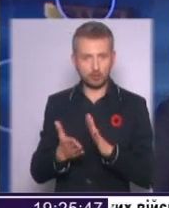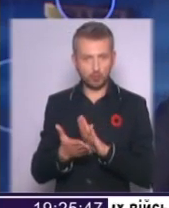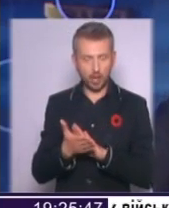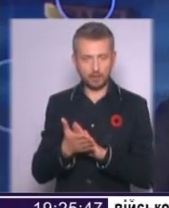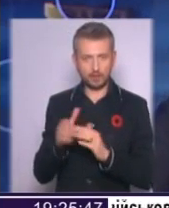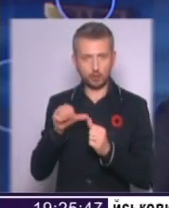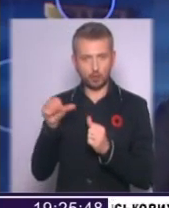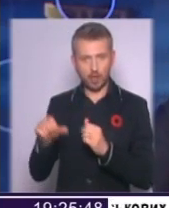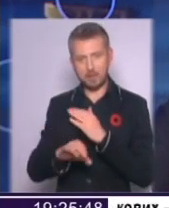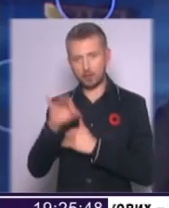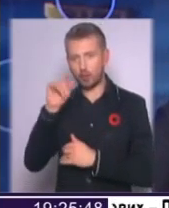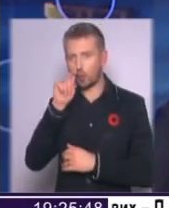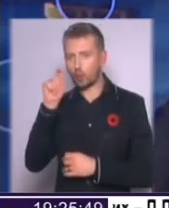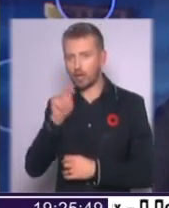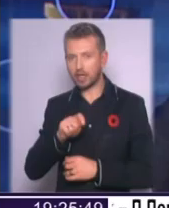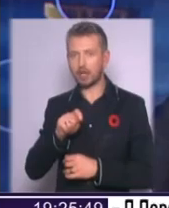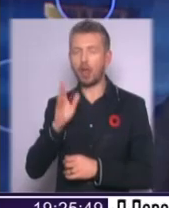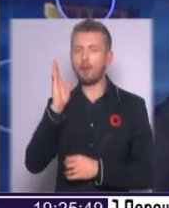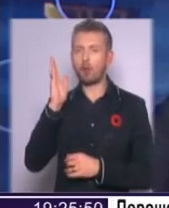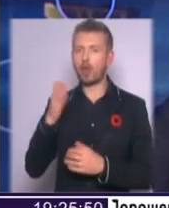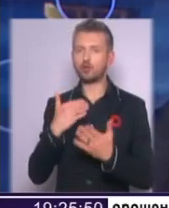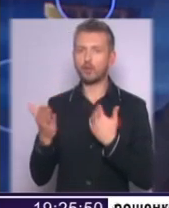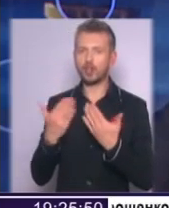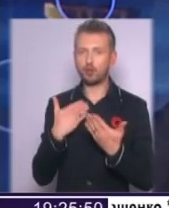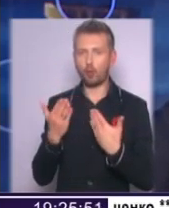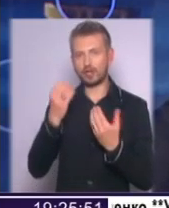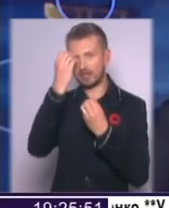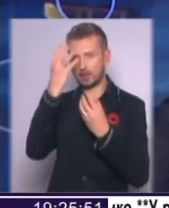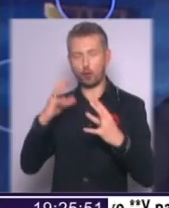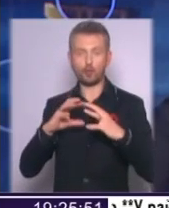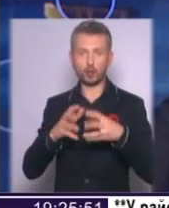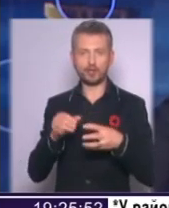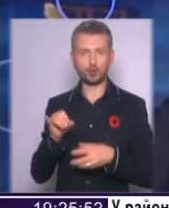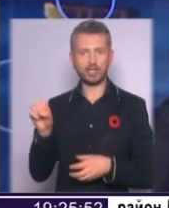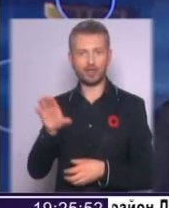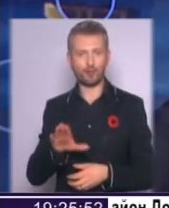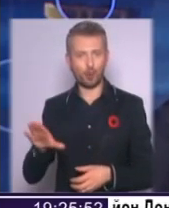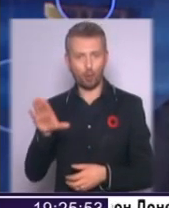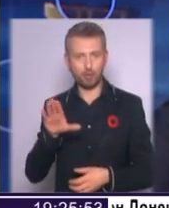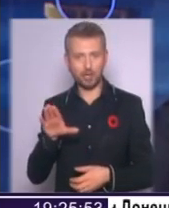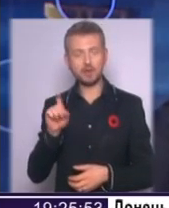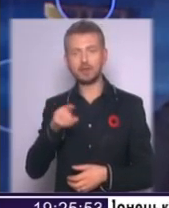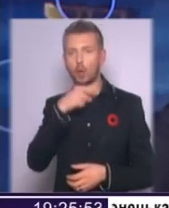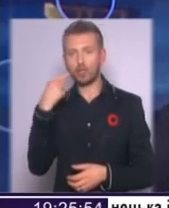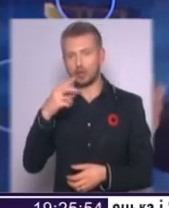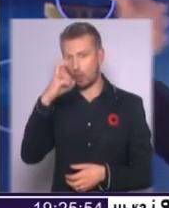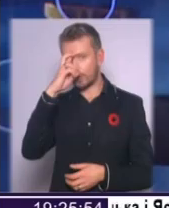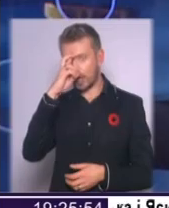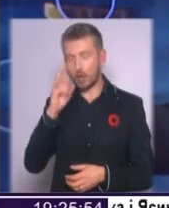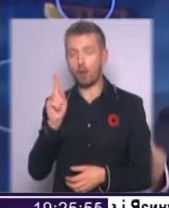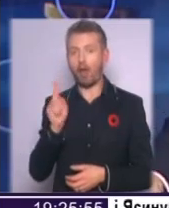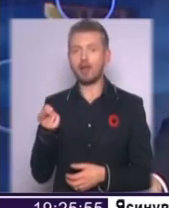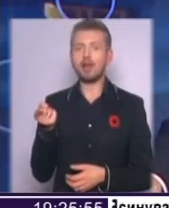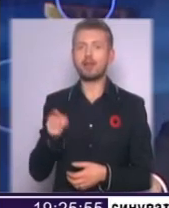зокрема, на сході України, подальших відносин цивілізованого світу і Європи з Російською Федерацією. Але те,